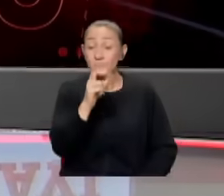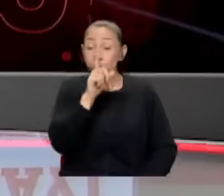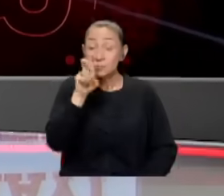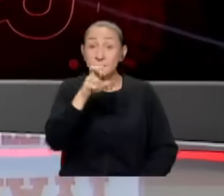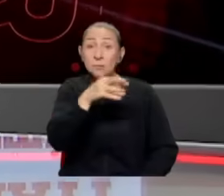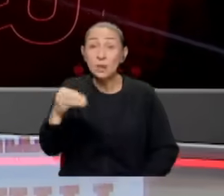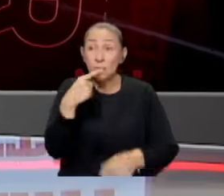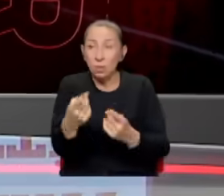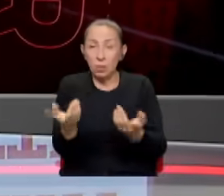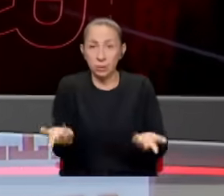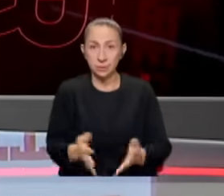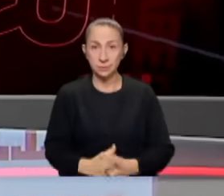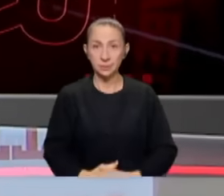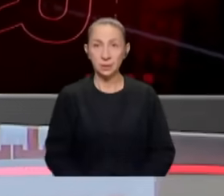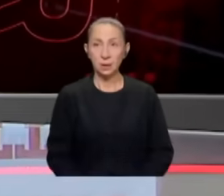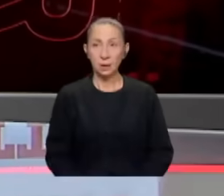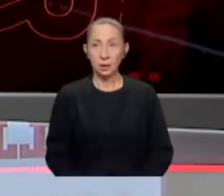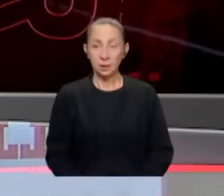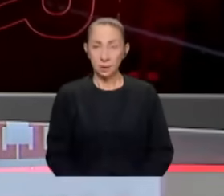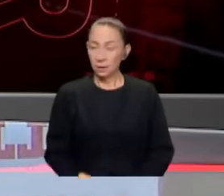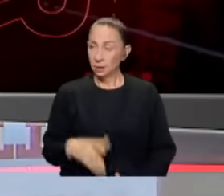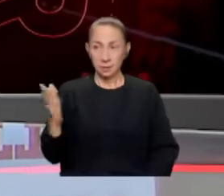diyorum ya Ah ah